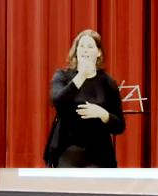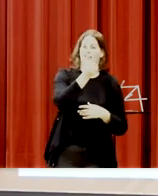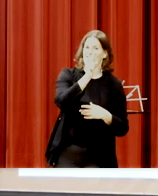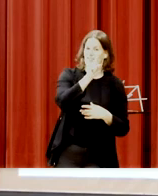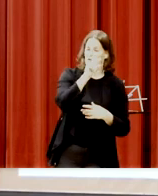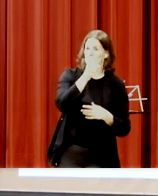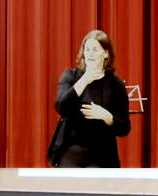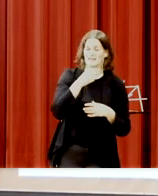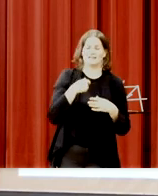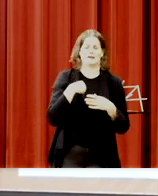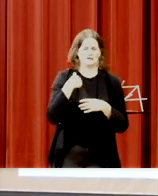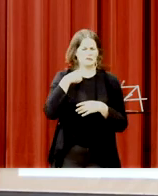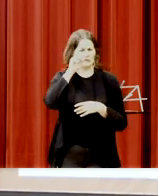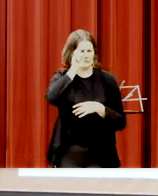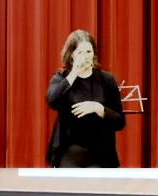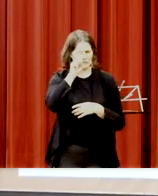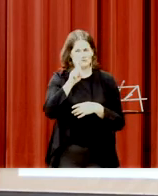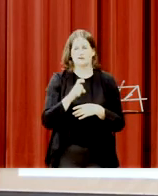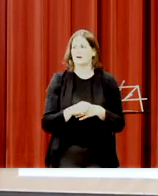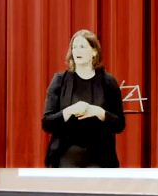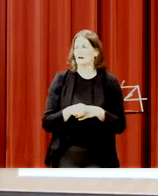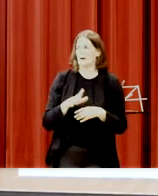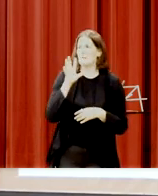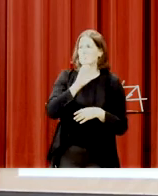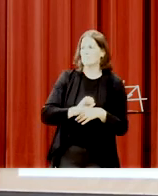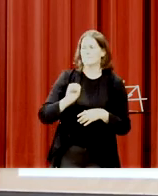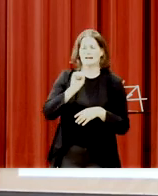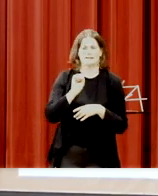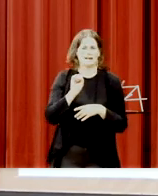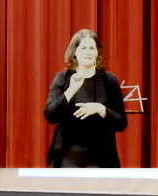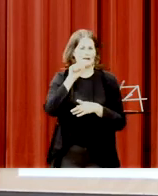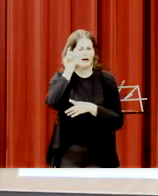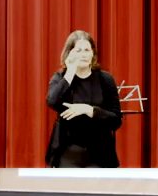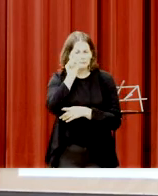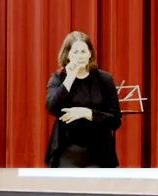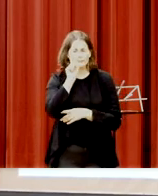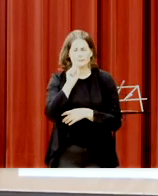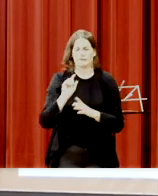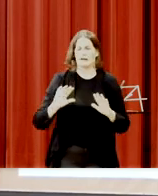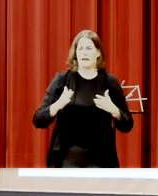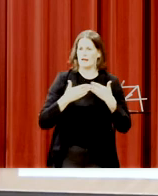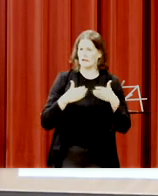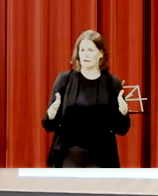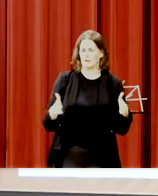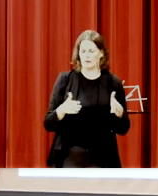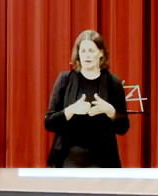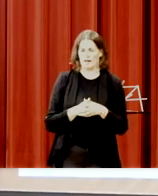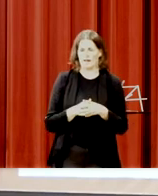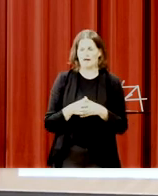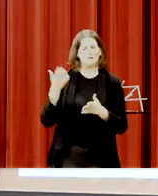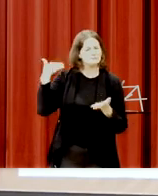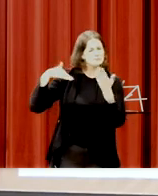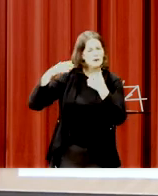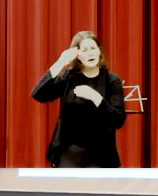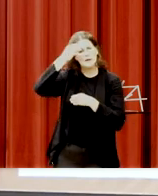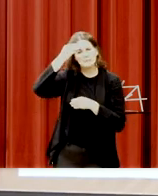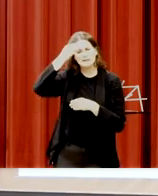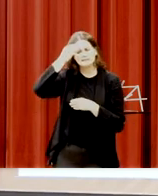Quan vam pensar amb la Susana, buscàvem una tríada, i aquesta tríada jo crec